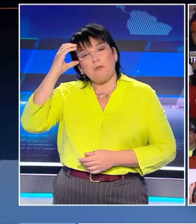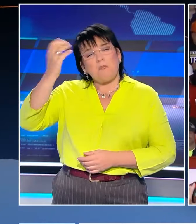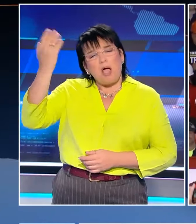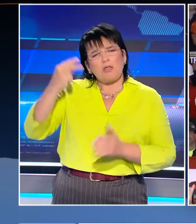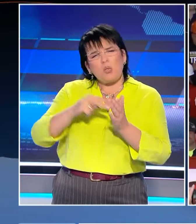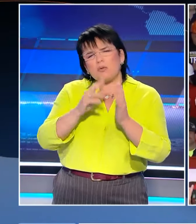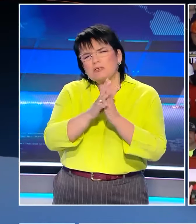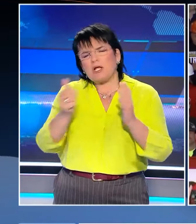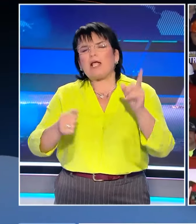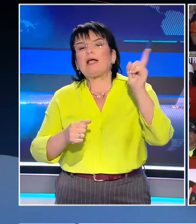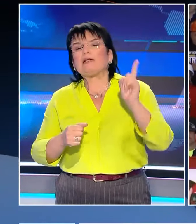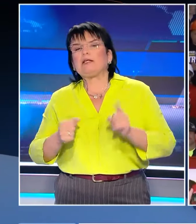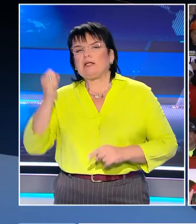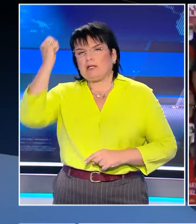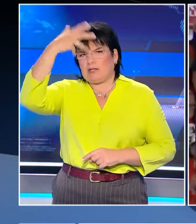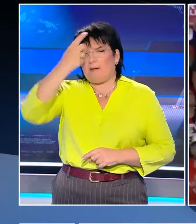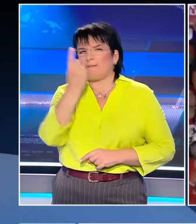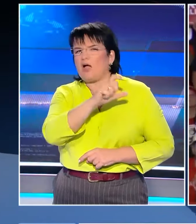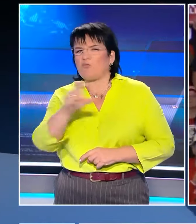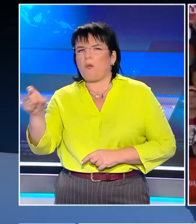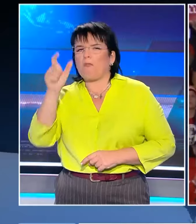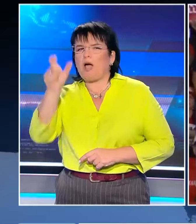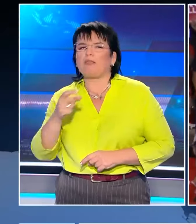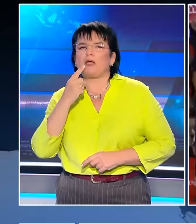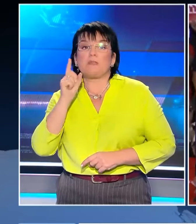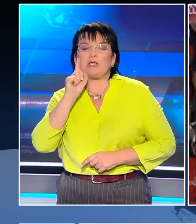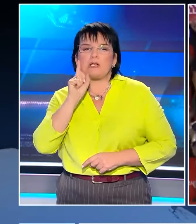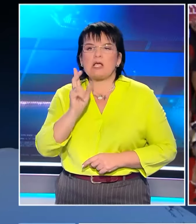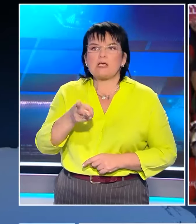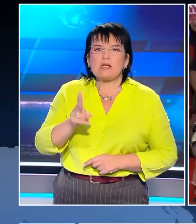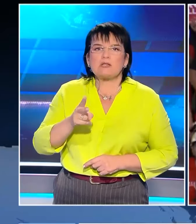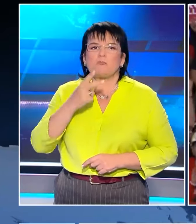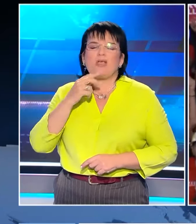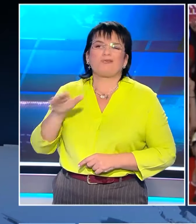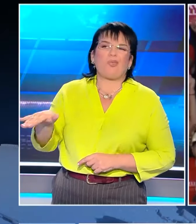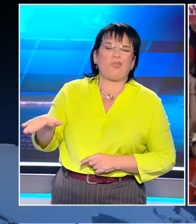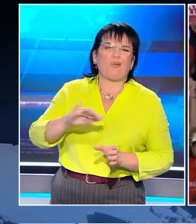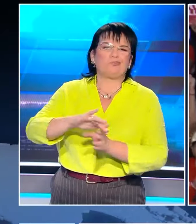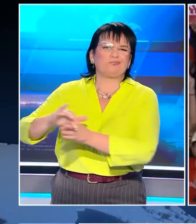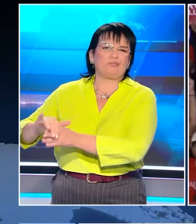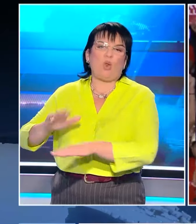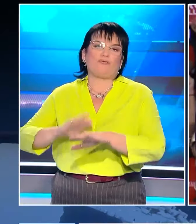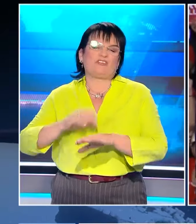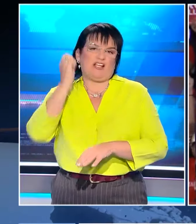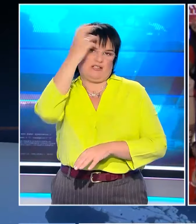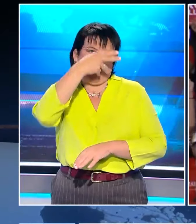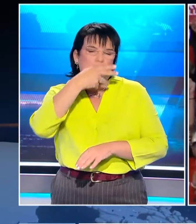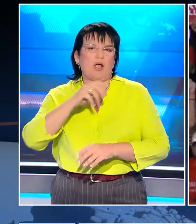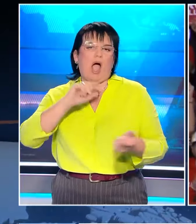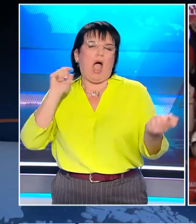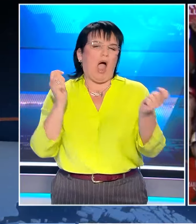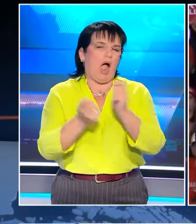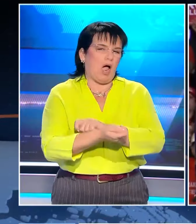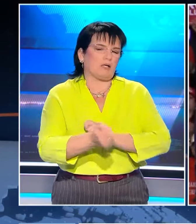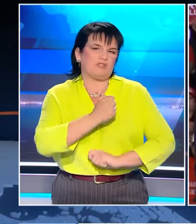σφοδρή κριτική κατά του Τραμπ. Πριν από μία εβδομάδα δήλωσε ότι οι γυναίκες κινδυνεύουν να περιθωριοποιηθούν εξαιτίας του. Πλέον είναι μία από